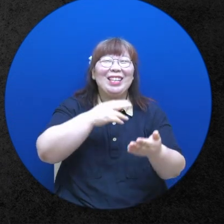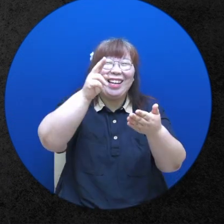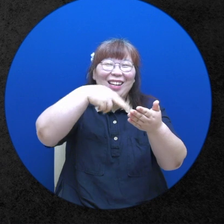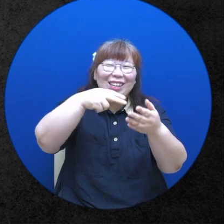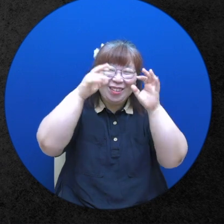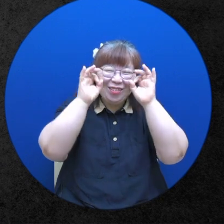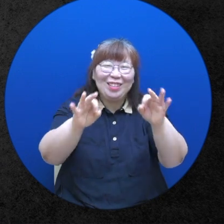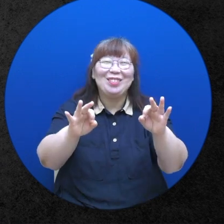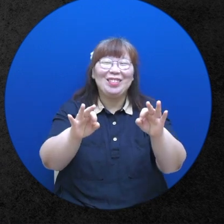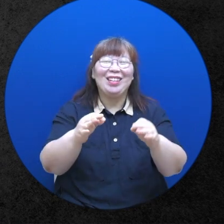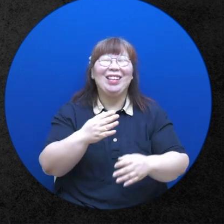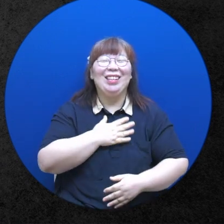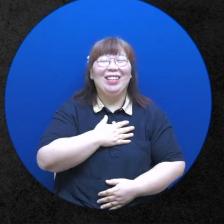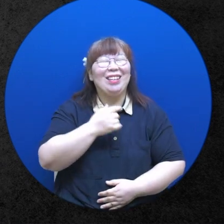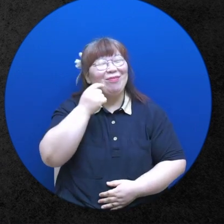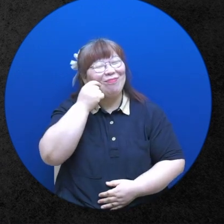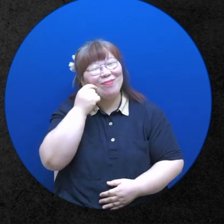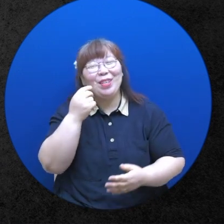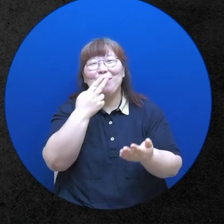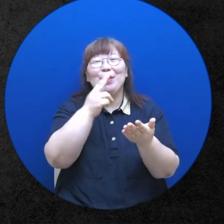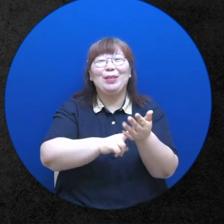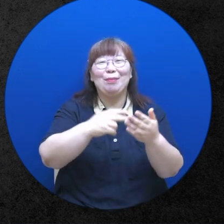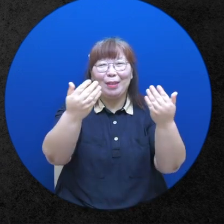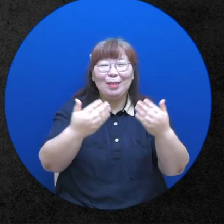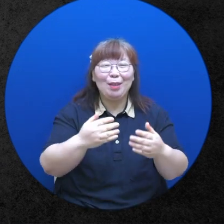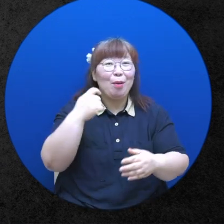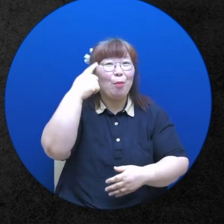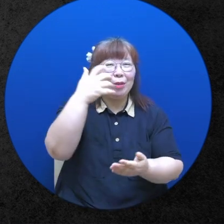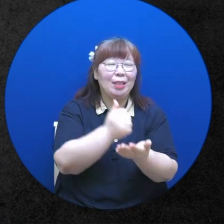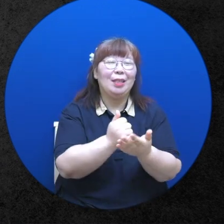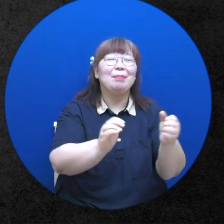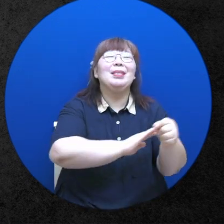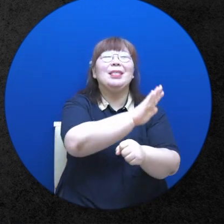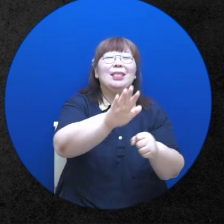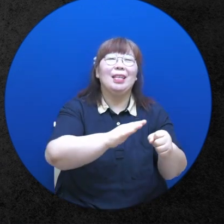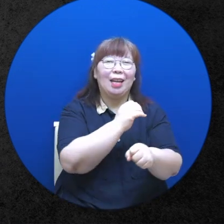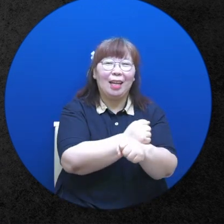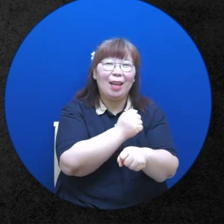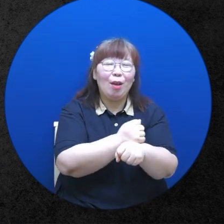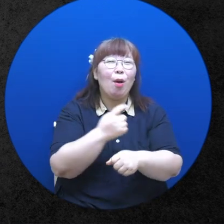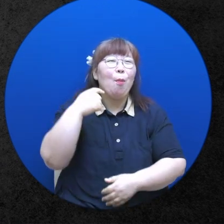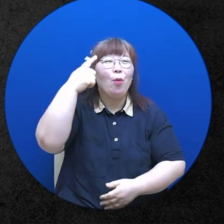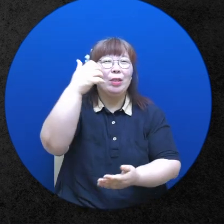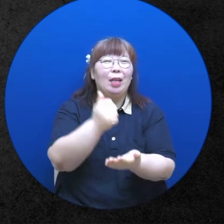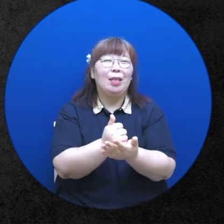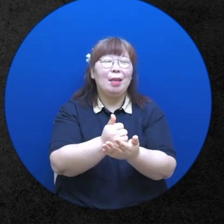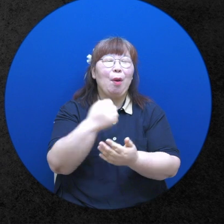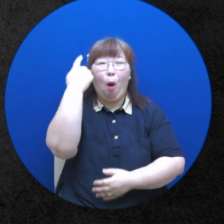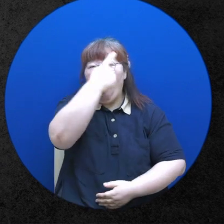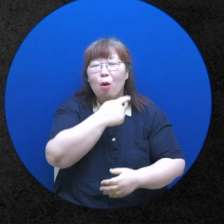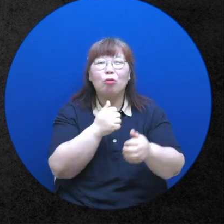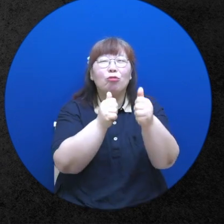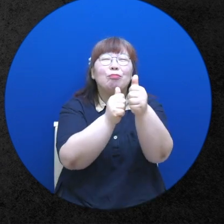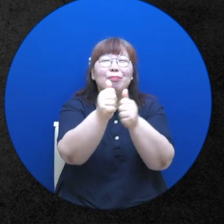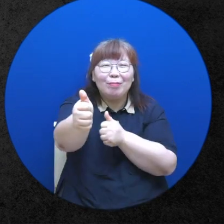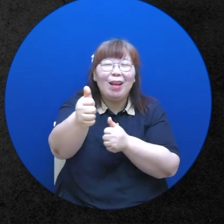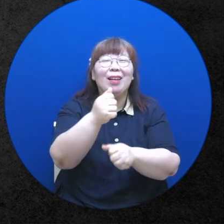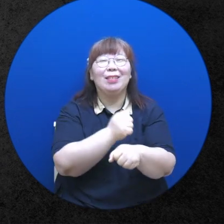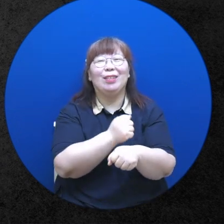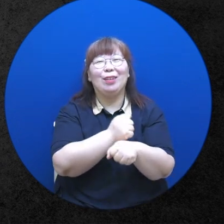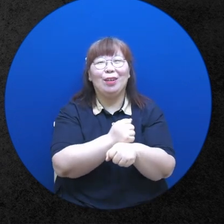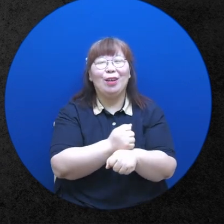제가 팬레터를 받았어요. 목사님 사랑해요. 목사님 잘생기셨어요. 이 부분이 중요합니다.